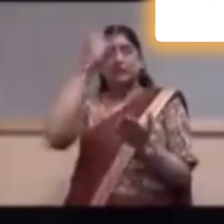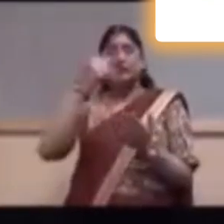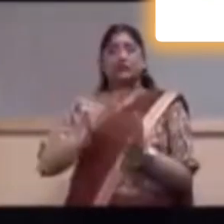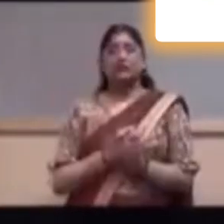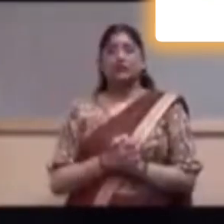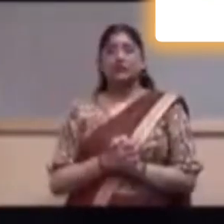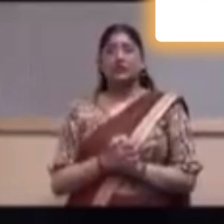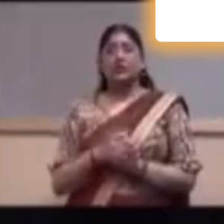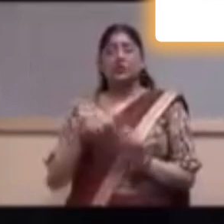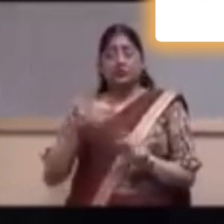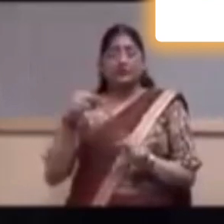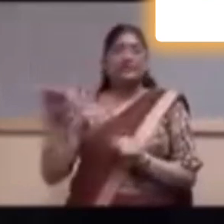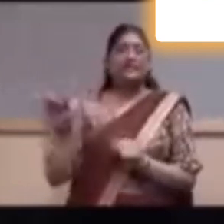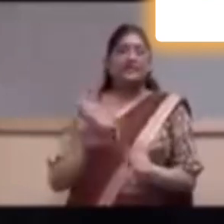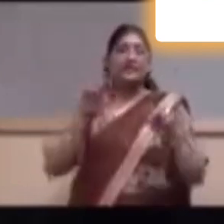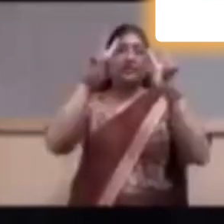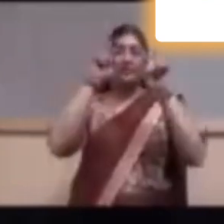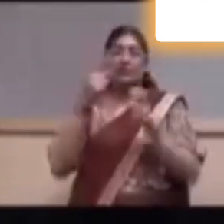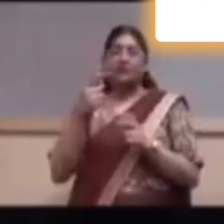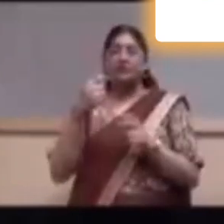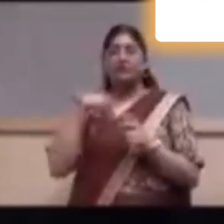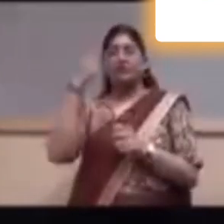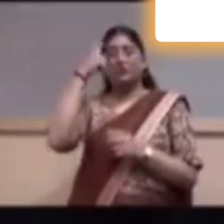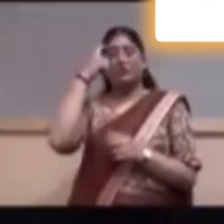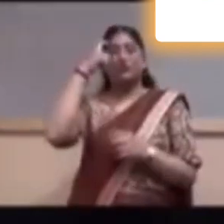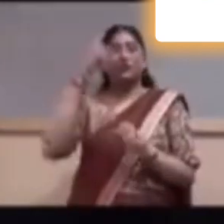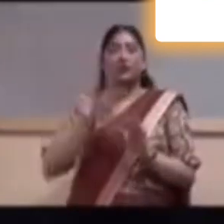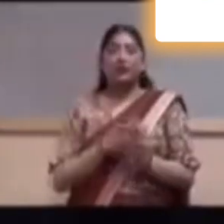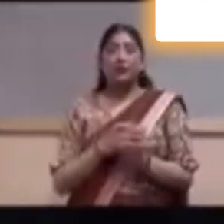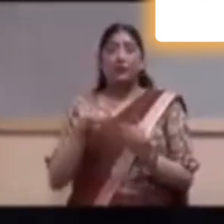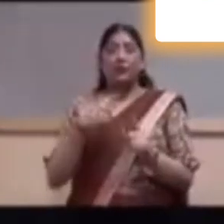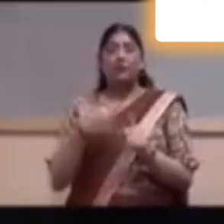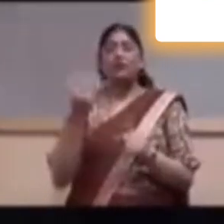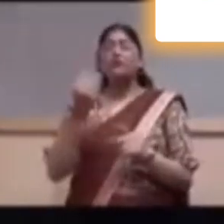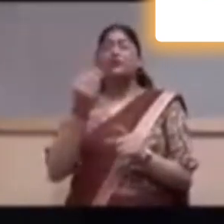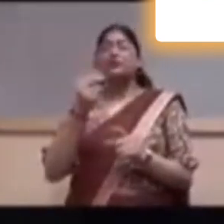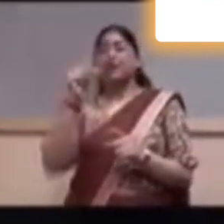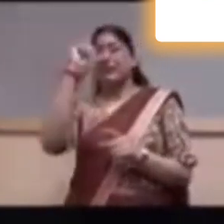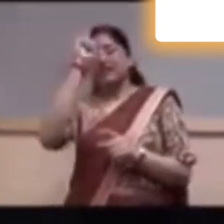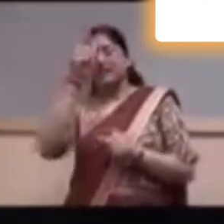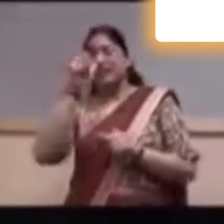उसके ऊपर मैं सोचता हूँ। मैं कभी हिंदी में बोलता हूँ और कभी इंग्लिश में बोलता हूँ।